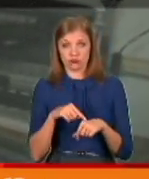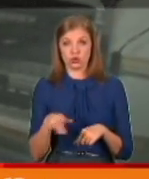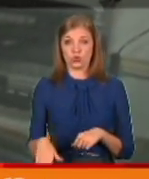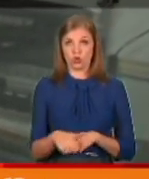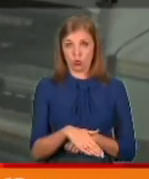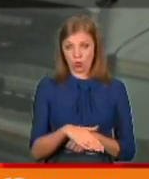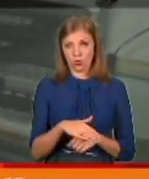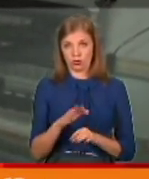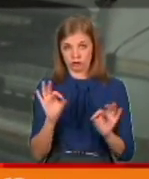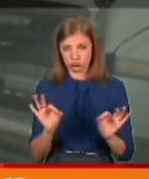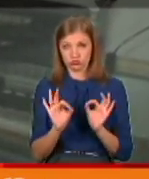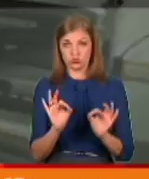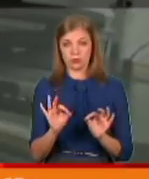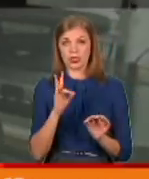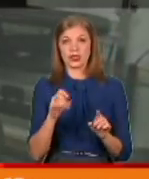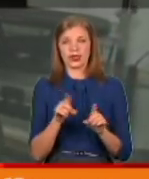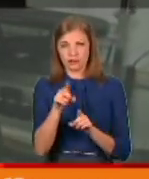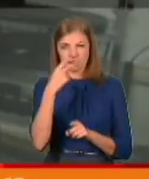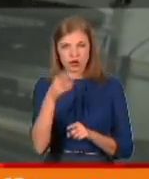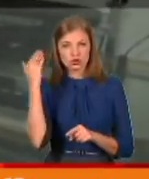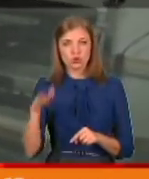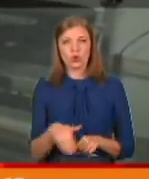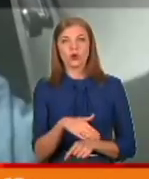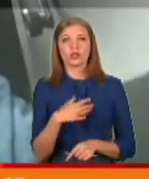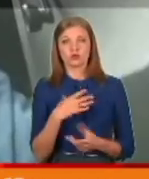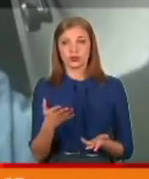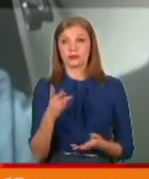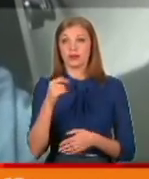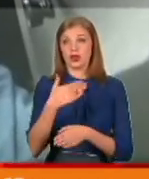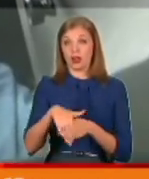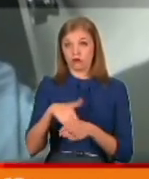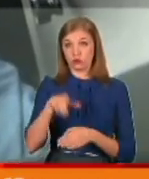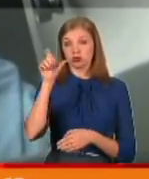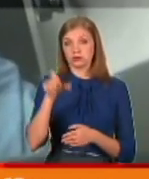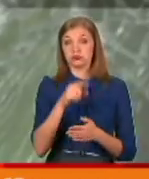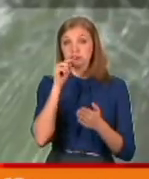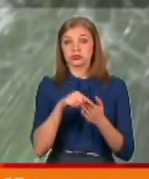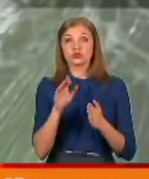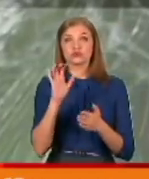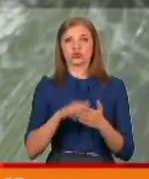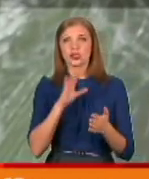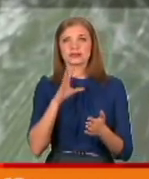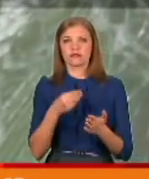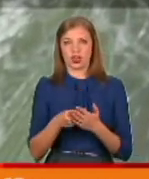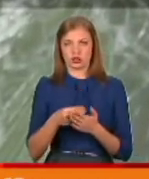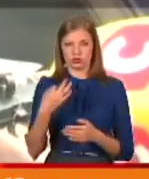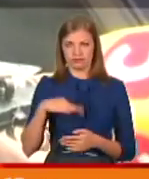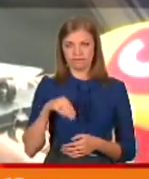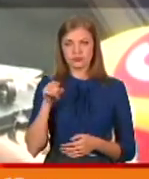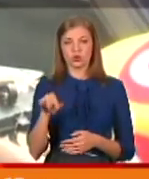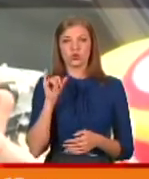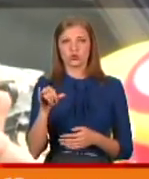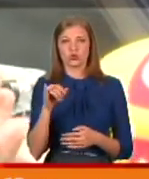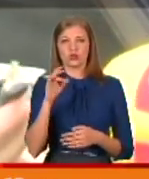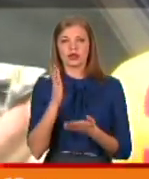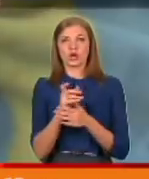ноги, бачите, нормальні не такі. Ви ж бачили, які ті ноги були? На вулиці чоловік опинився через власного пасинка. Той, маючи